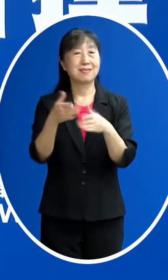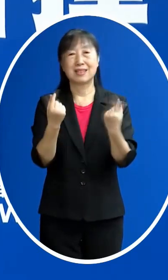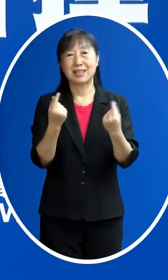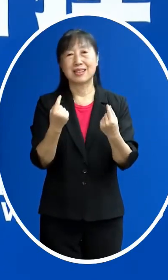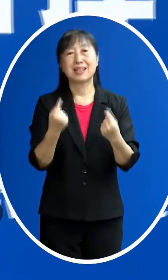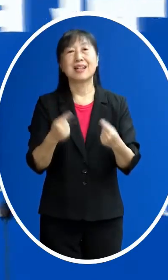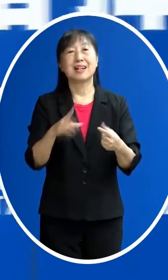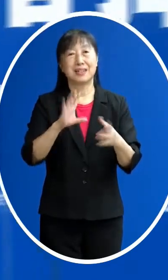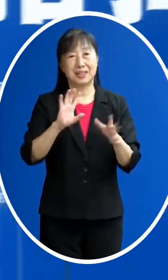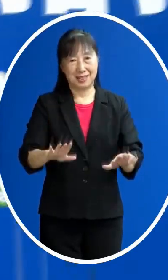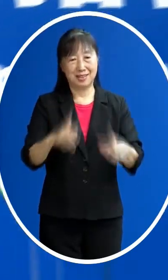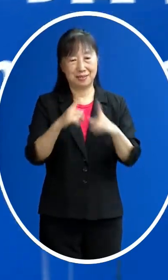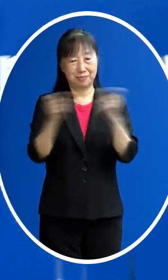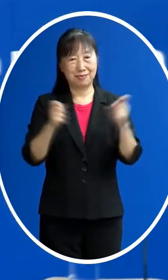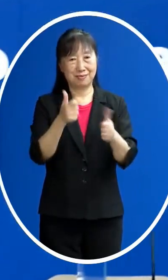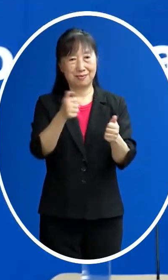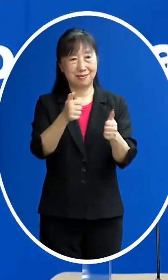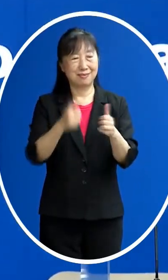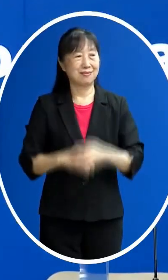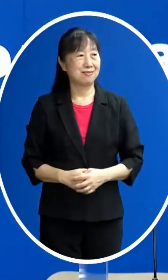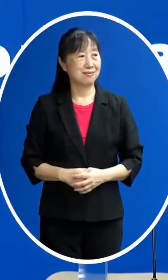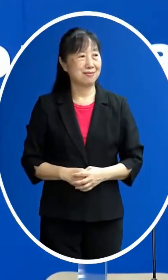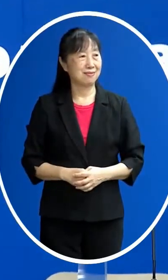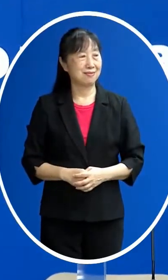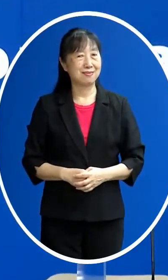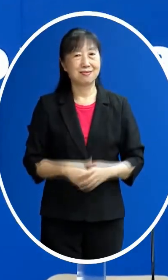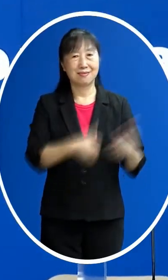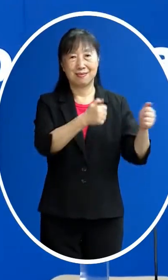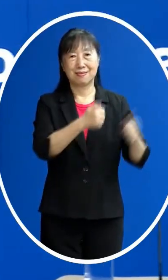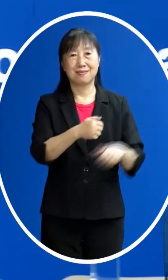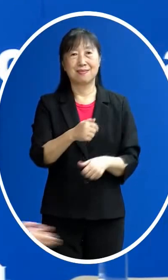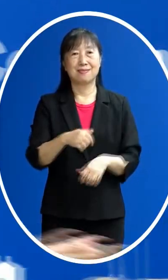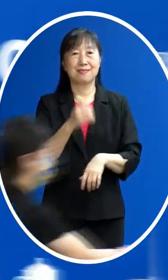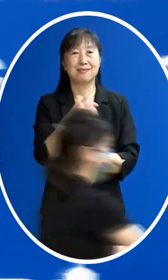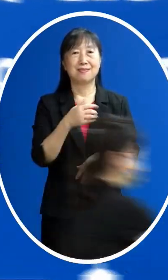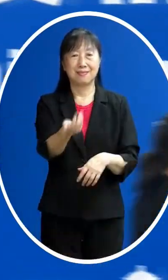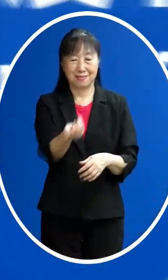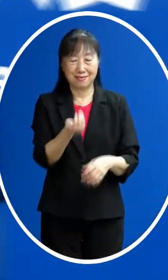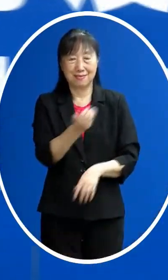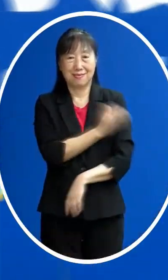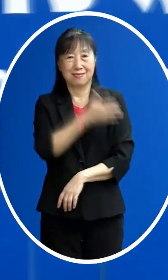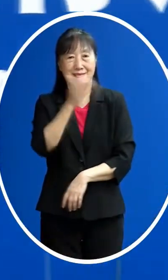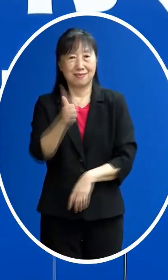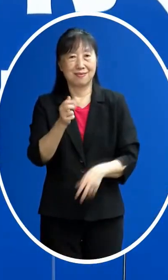见了，谢谢。 谢谢陈指挥官今天的努力。